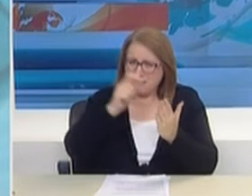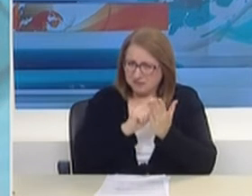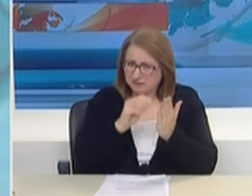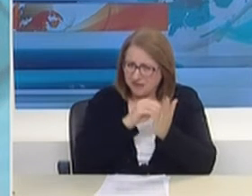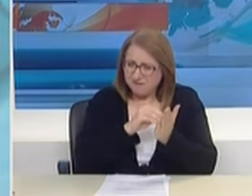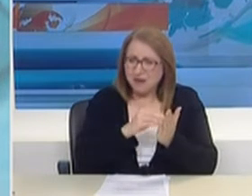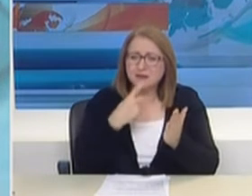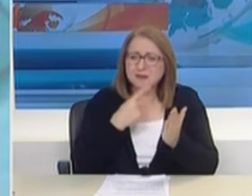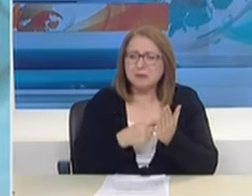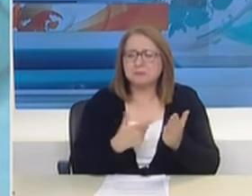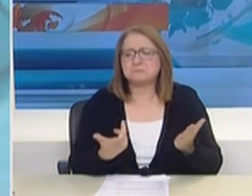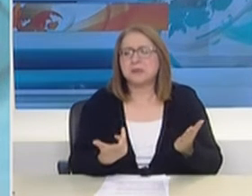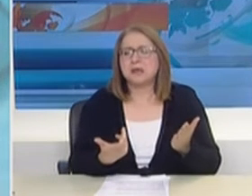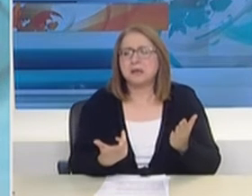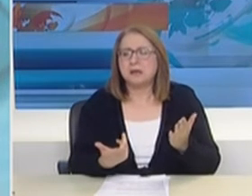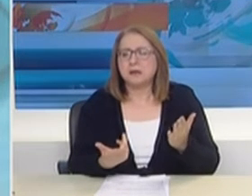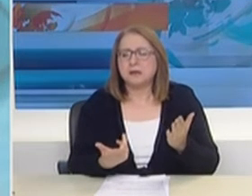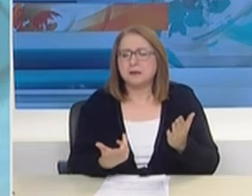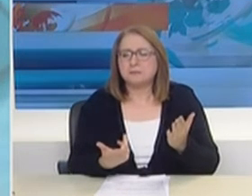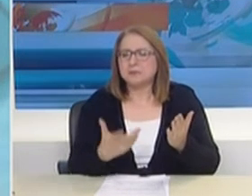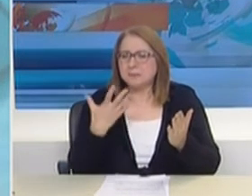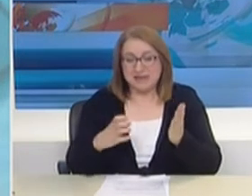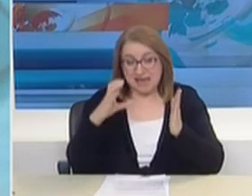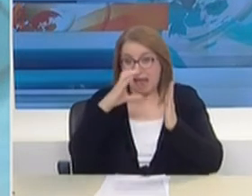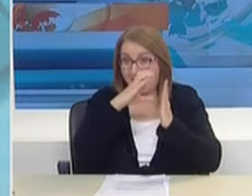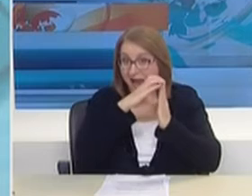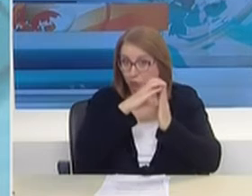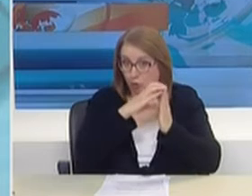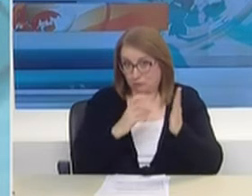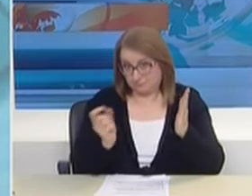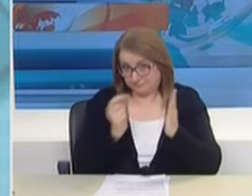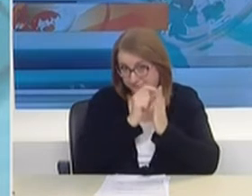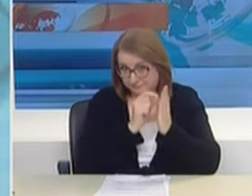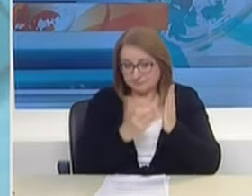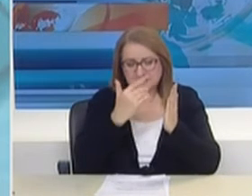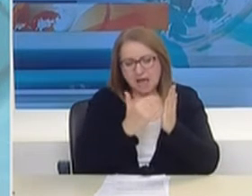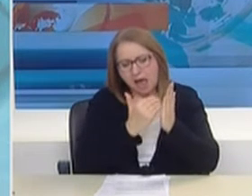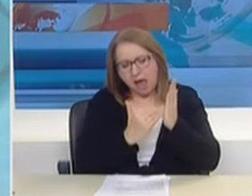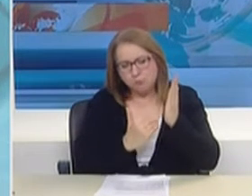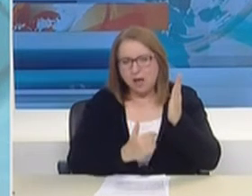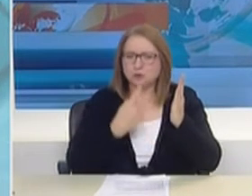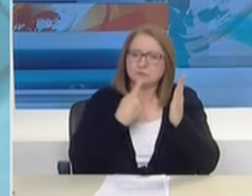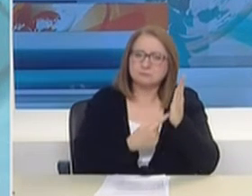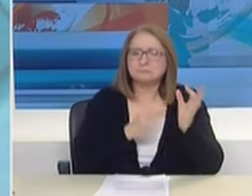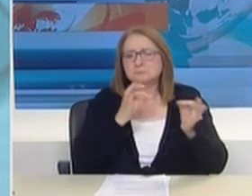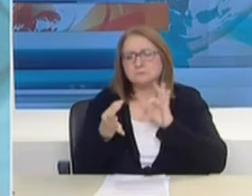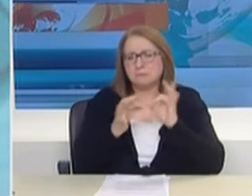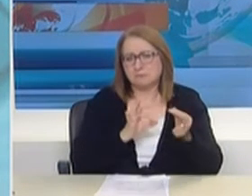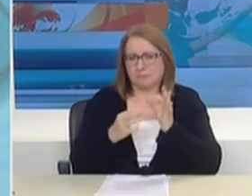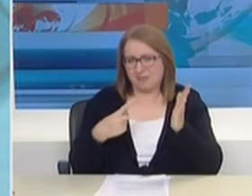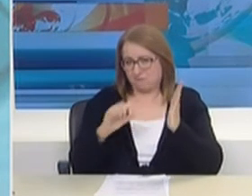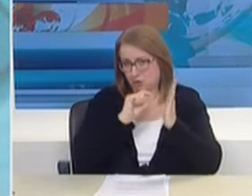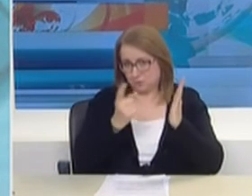όπως σε κάθε άρθρο, ξέρετε, στο τέλος οι συγγραφείς σχολιάζουν τα ευρήματά τους. Στη συζήτηση,